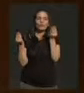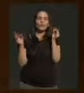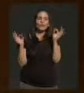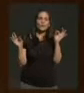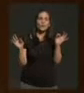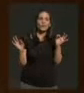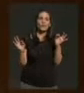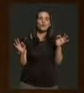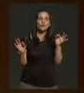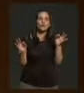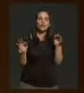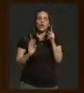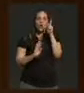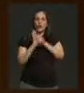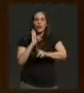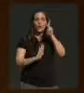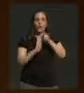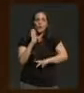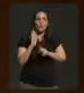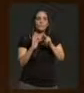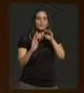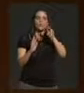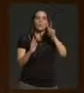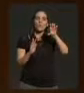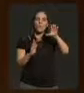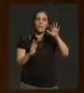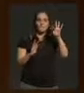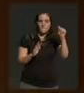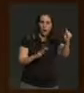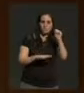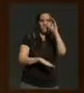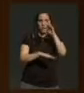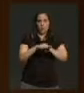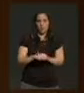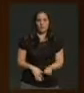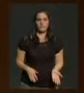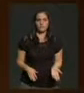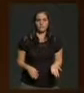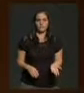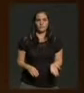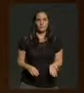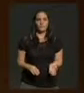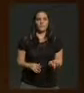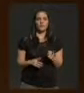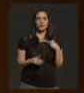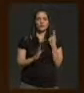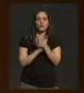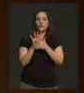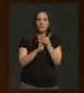Labur biltzearen, kirol handinaia eta kaudimen arduratsua uztartu direla.